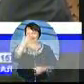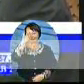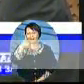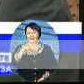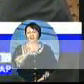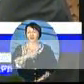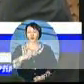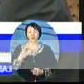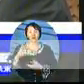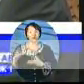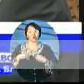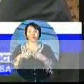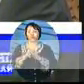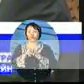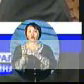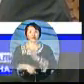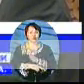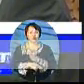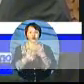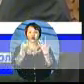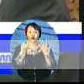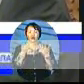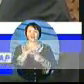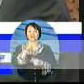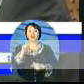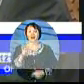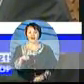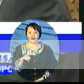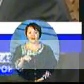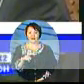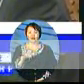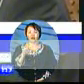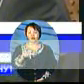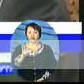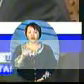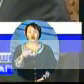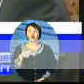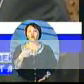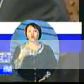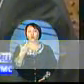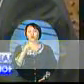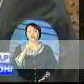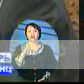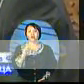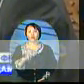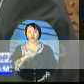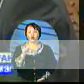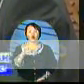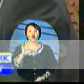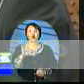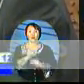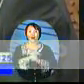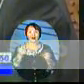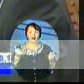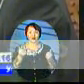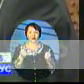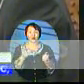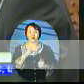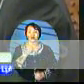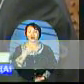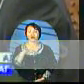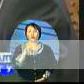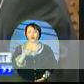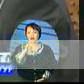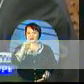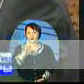гэсэн заалтыг энд оруулж ирсэн 7-р заалтаар 7-р заалтаар 20 гаруй тэрбум 30 тэрбум төгрөгийн өрийг барагдуулах асуудлыг 1-дүгээрт нь 2-дүгээрт